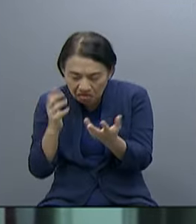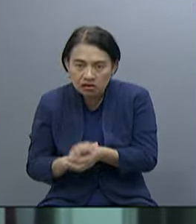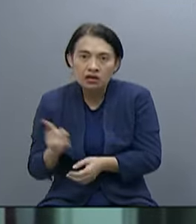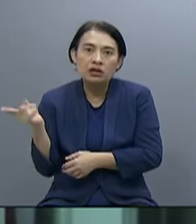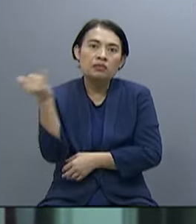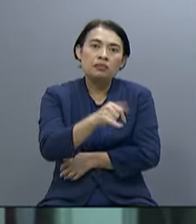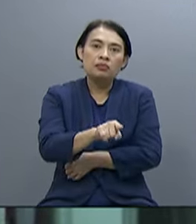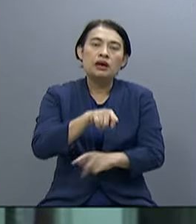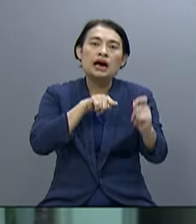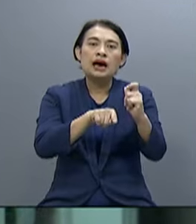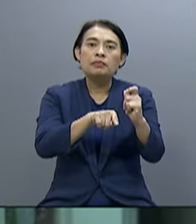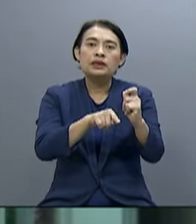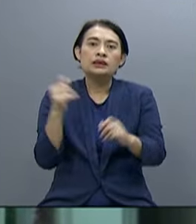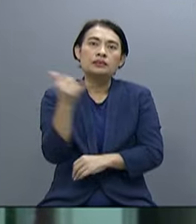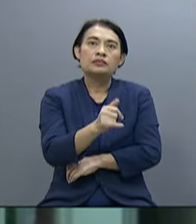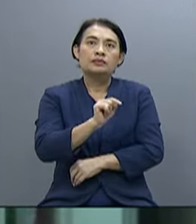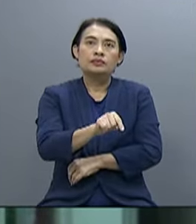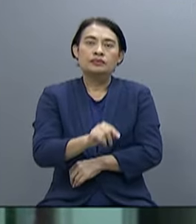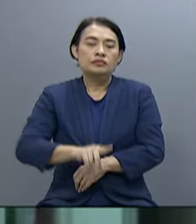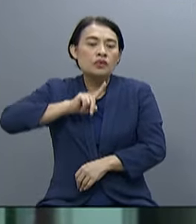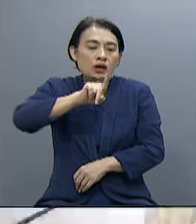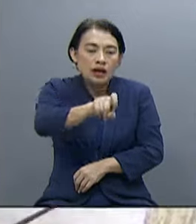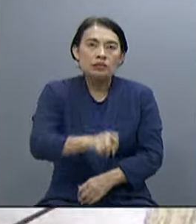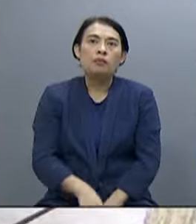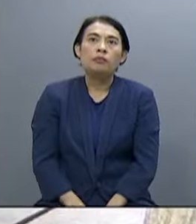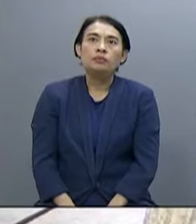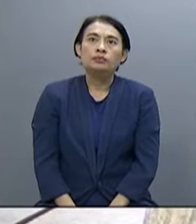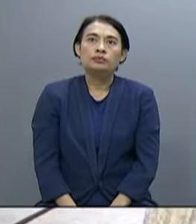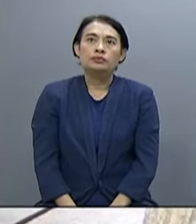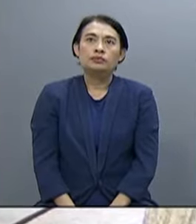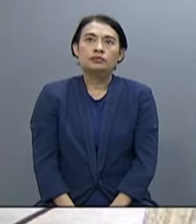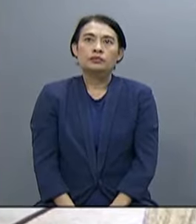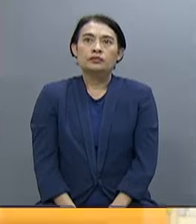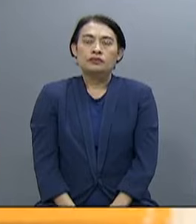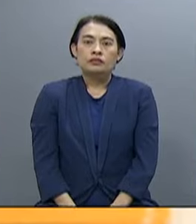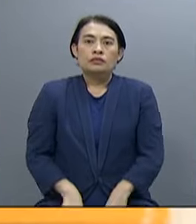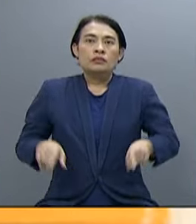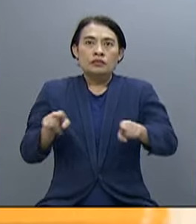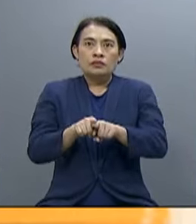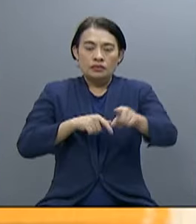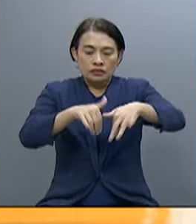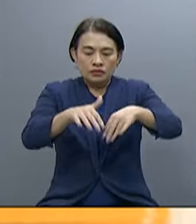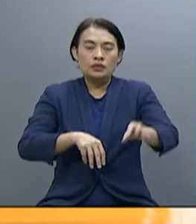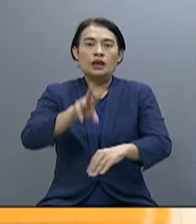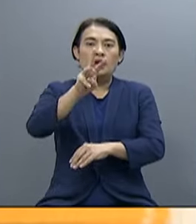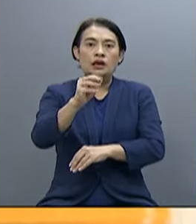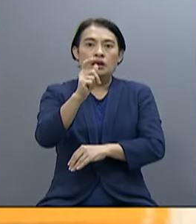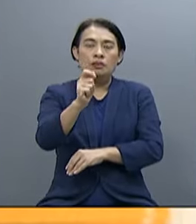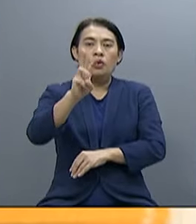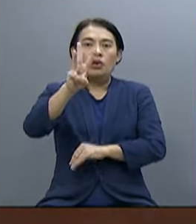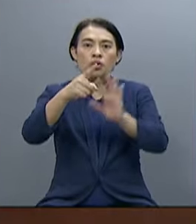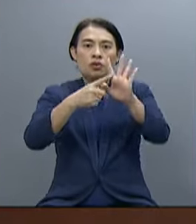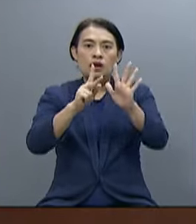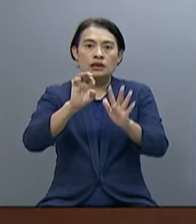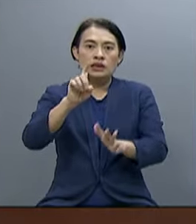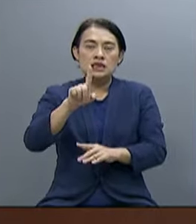ครับผม มาที่ ครับครับว่าจะมารอถามดู ไม่ต่างจากชาวบ้านมอวาคีตำบลแม่วินอำเ